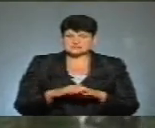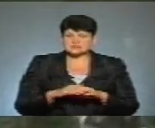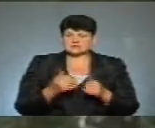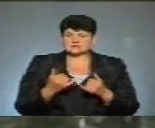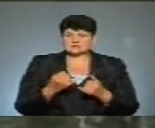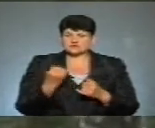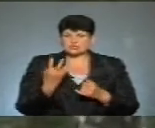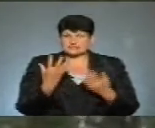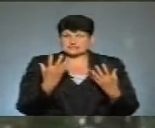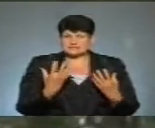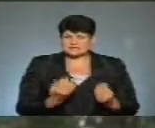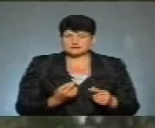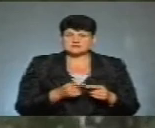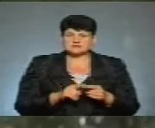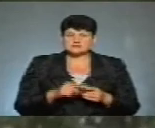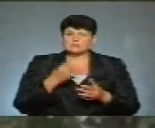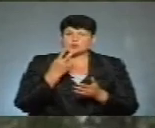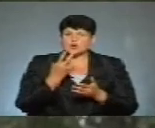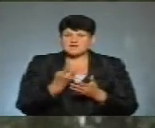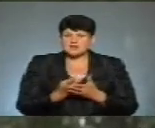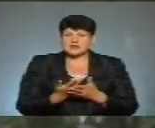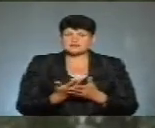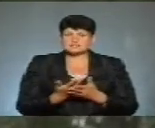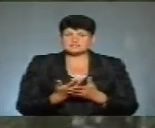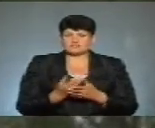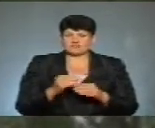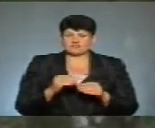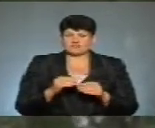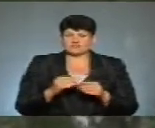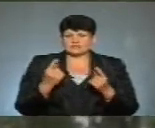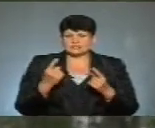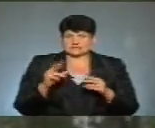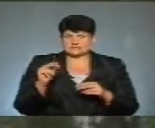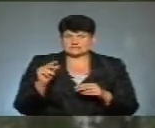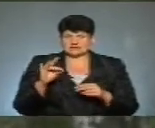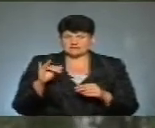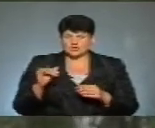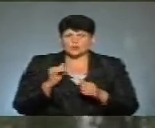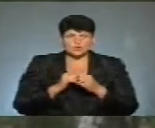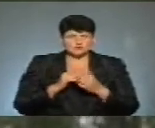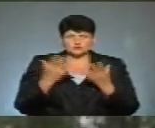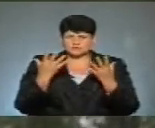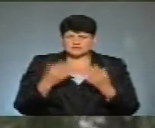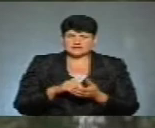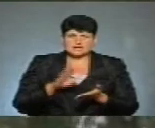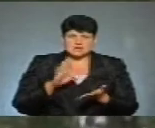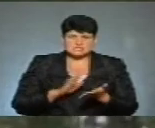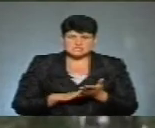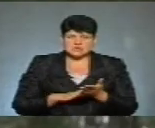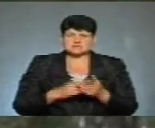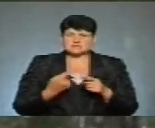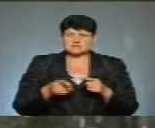днів. Це проявляється взагалі в доволі високих цифрах щоденної реєстрації.